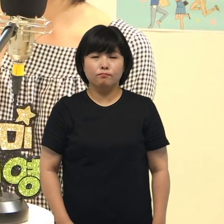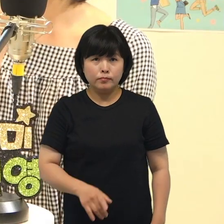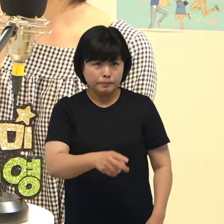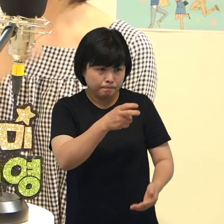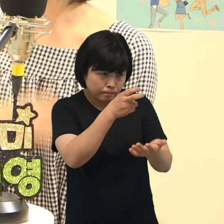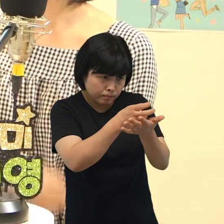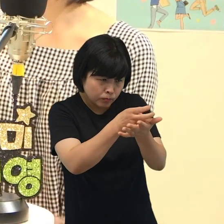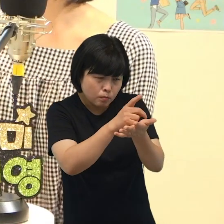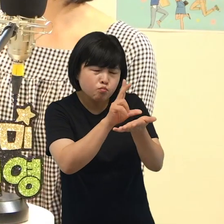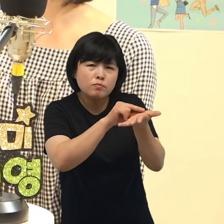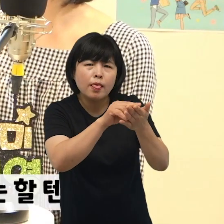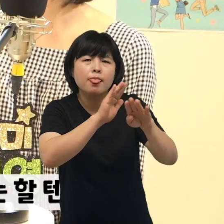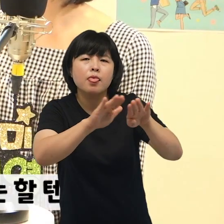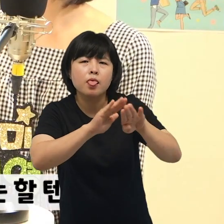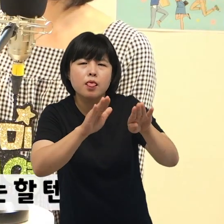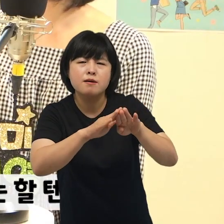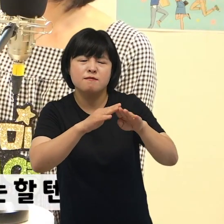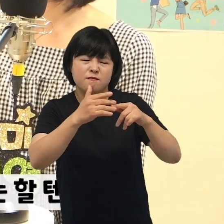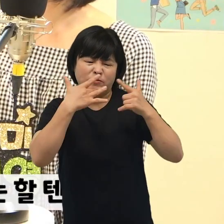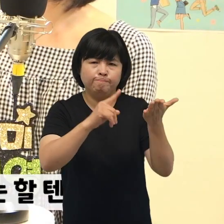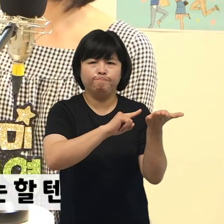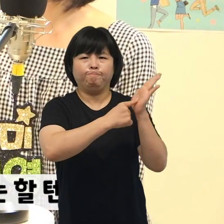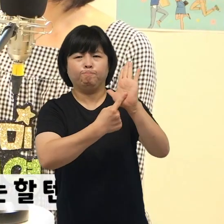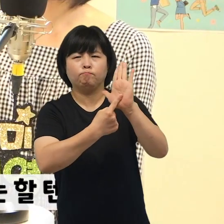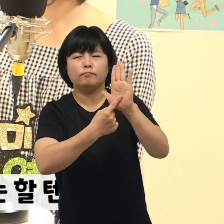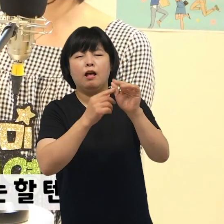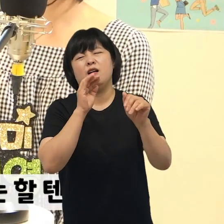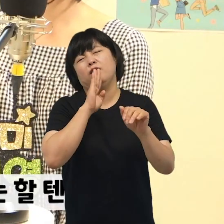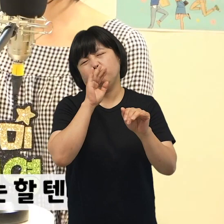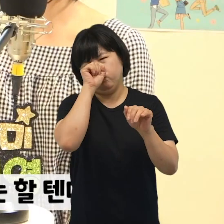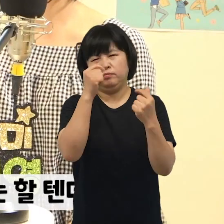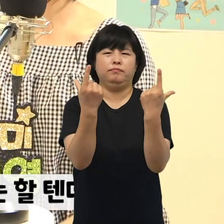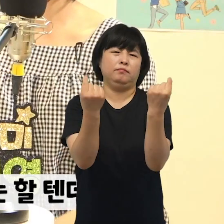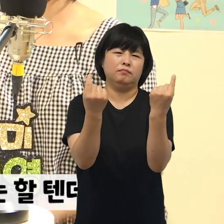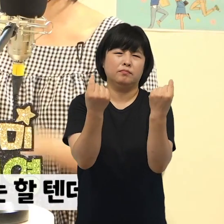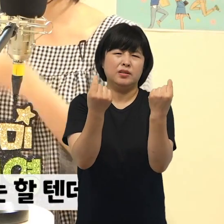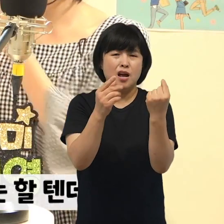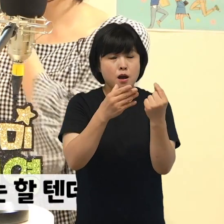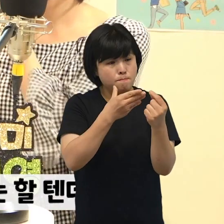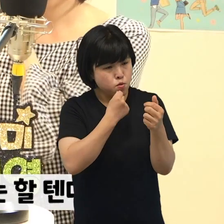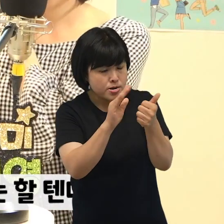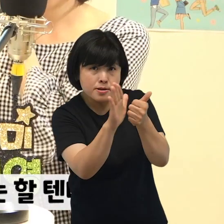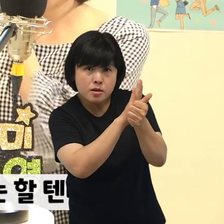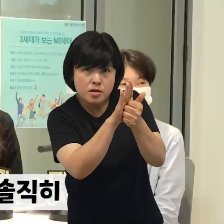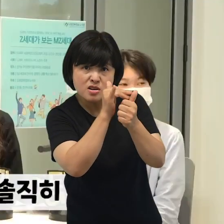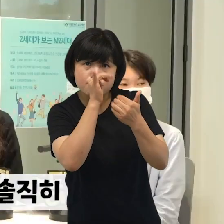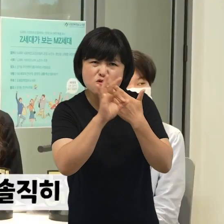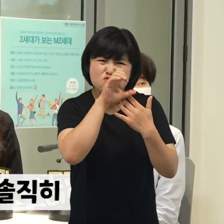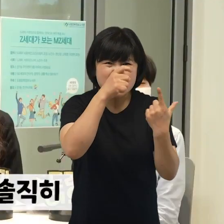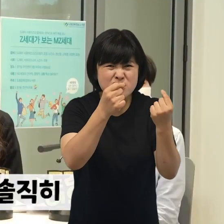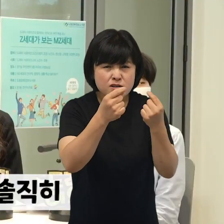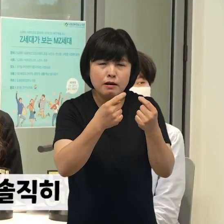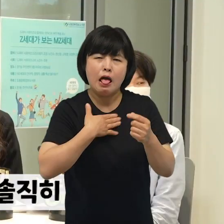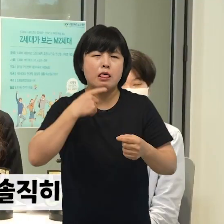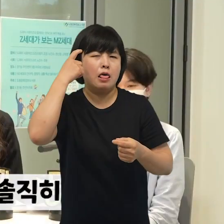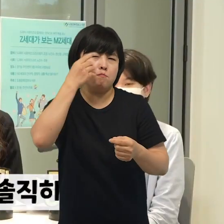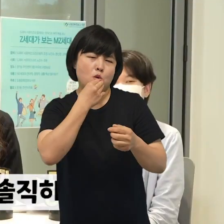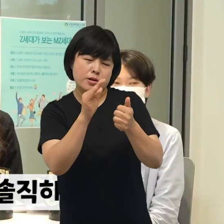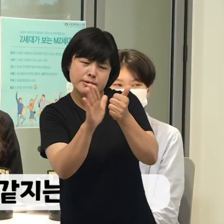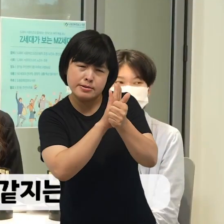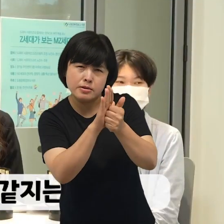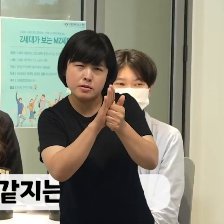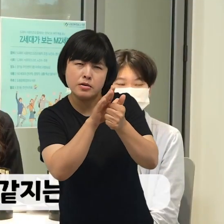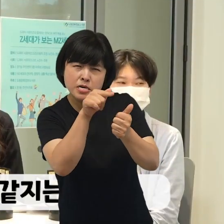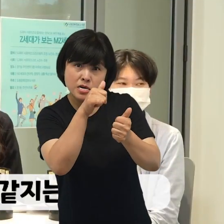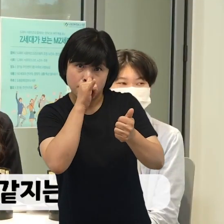당연히 이런저런 뭐 제도적인 문제들이 분명 그 직면하게 되긴 할 텐데 이런 복지제도 있었으면 좋겠습니다.